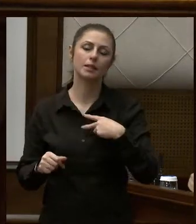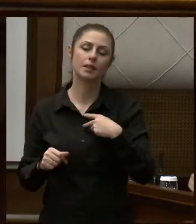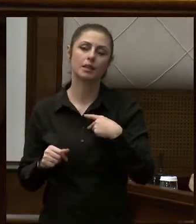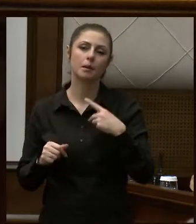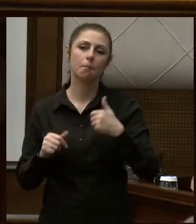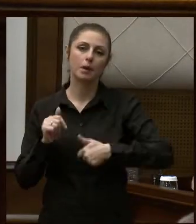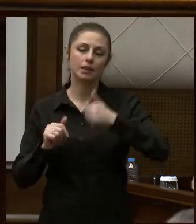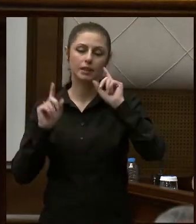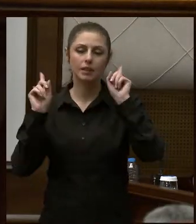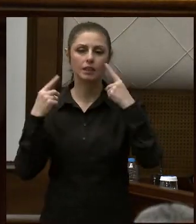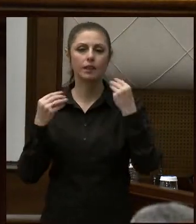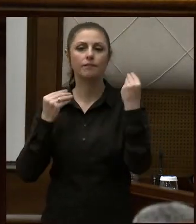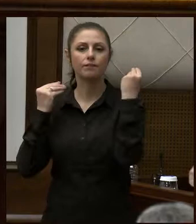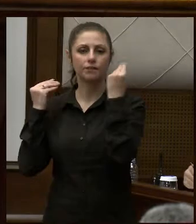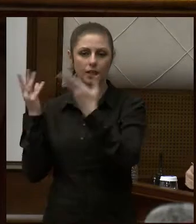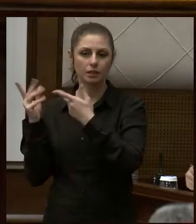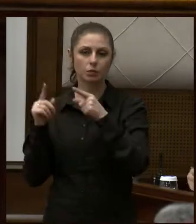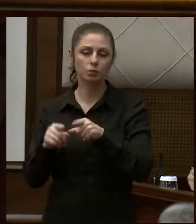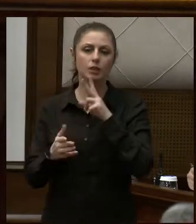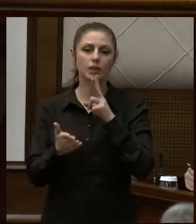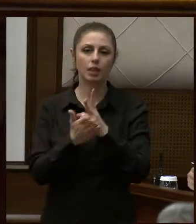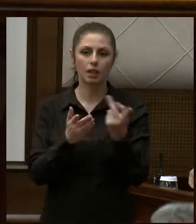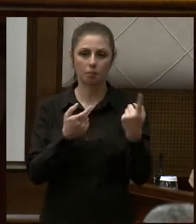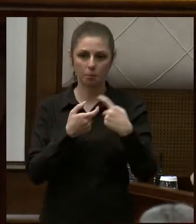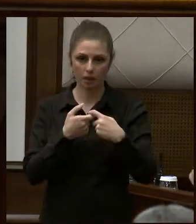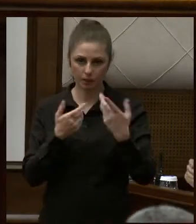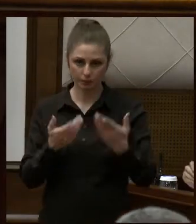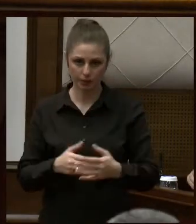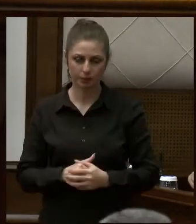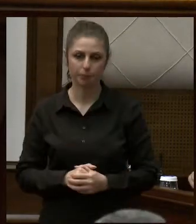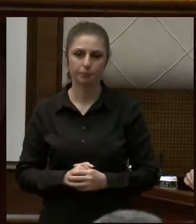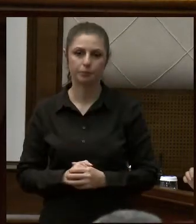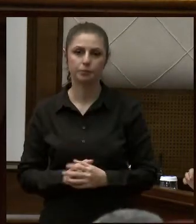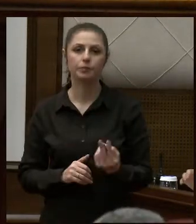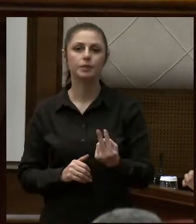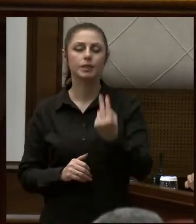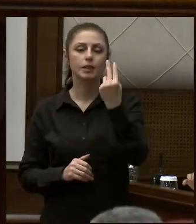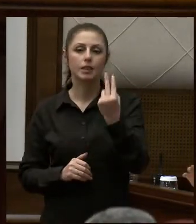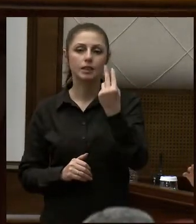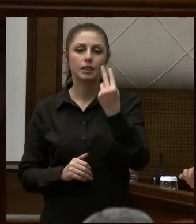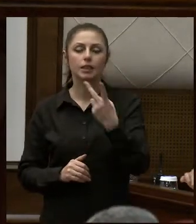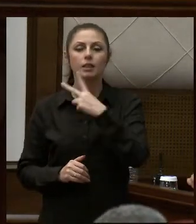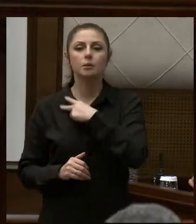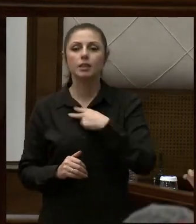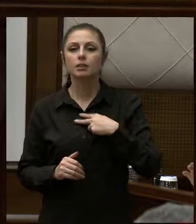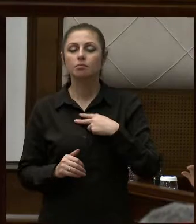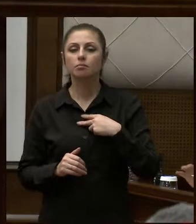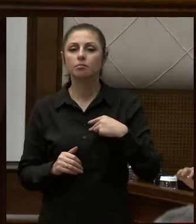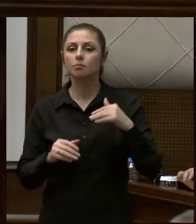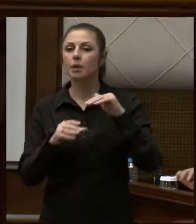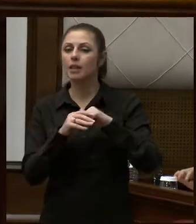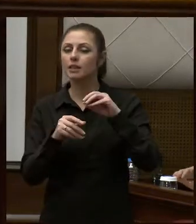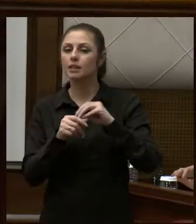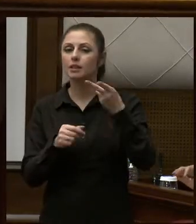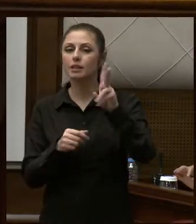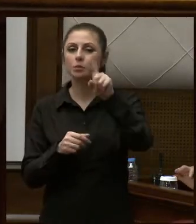yetki verilmesi hususunun müzakeresi ve karara bağlanması. 7. Belediyemiz Meclisi'nin 2018